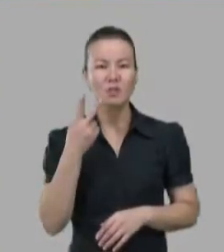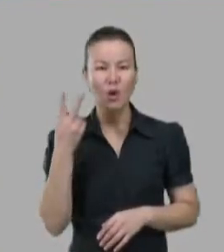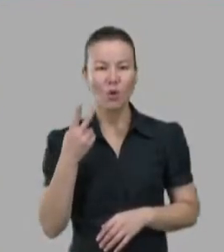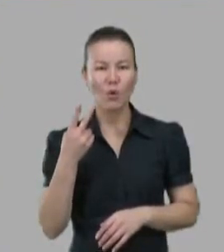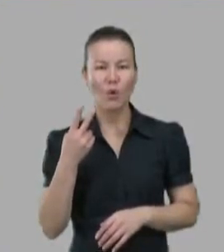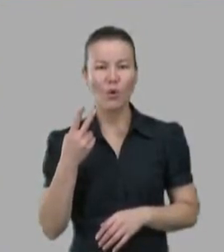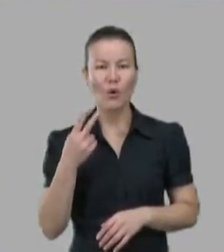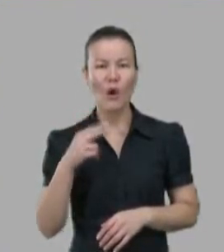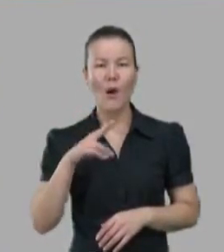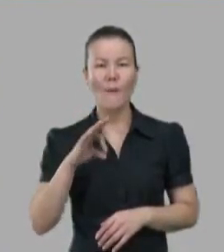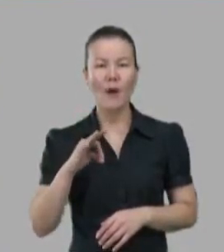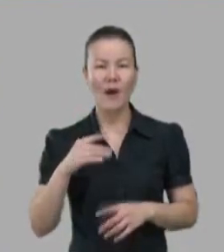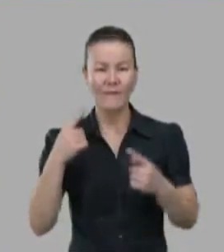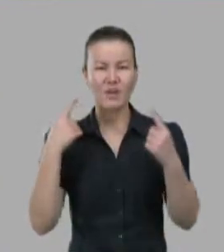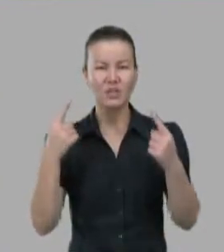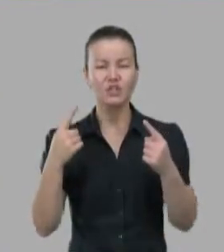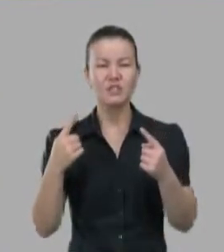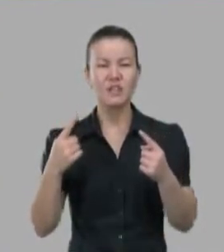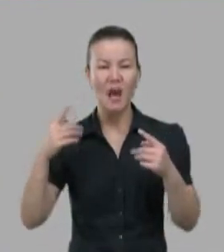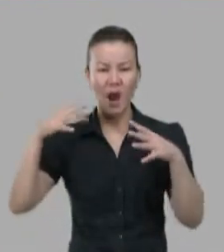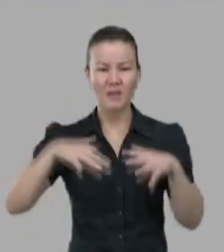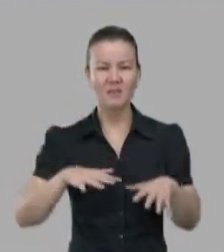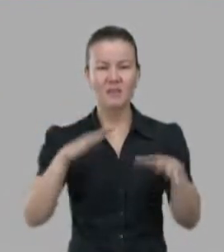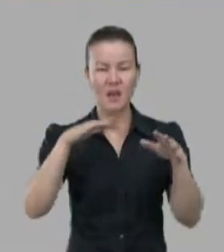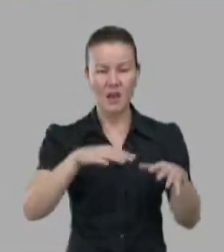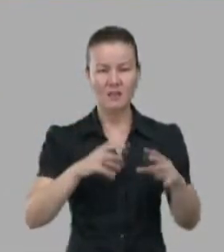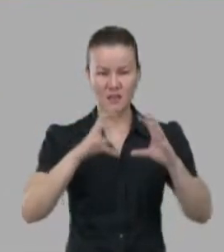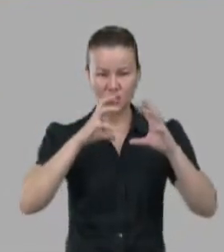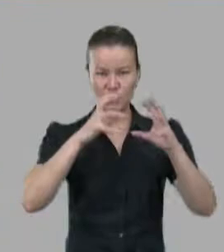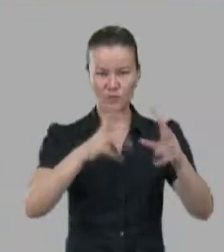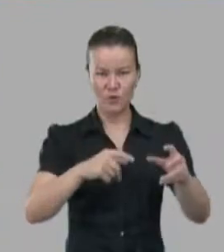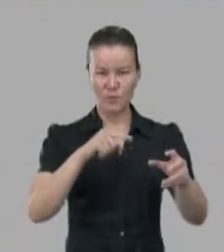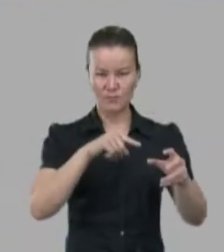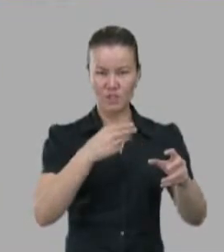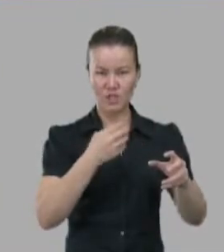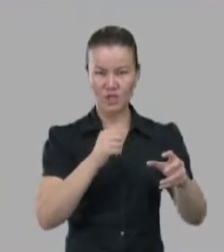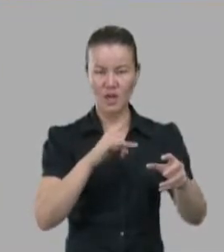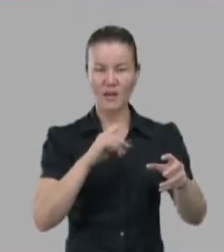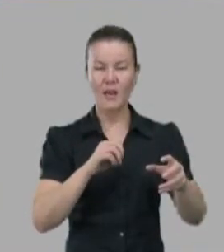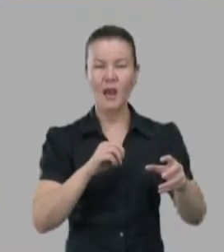Второй по величине океан на земном шаре